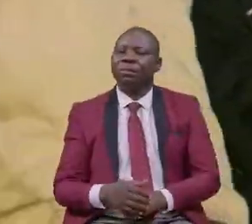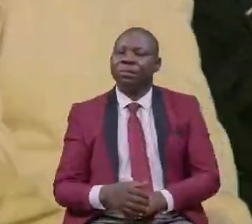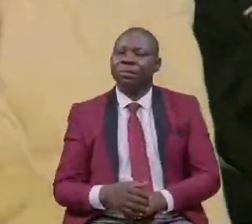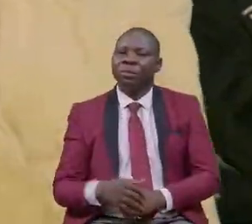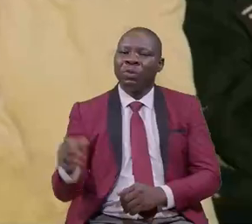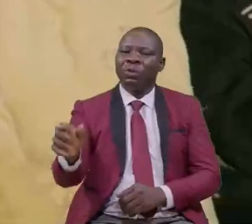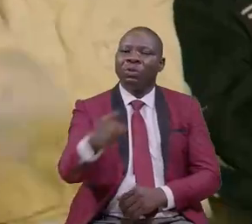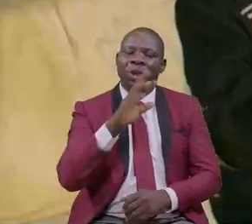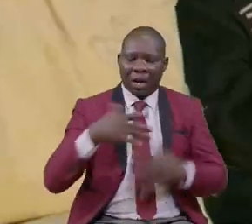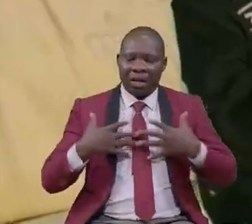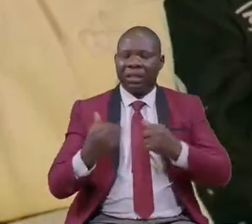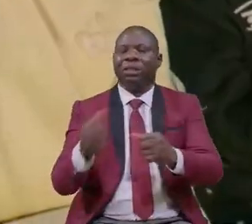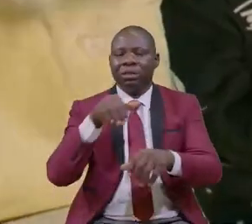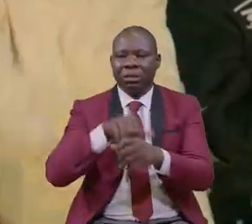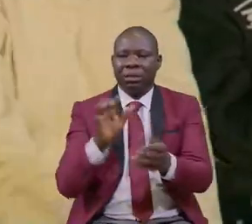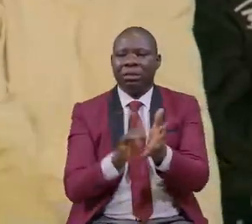Tu es guéri.